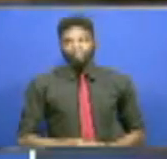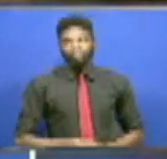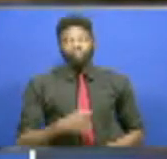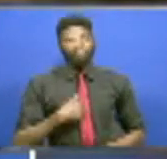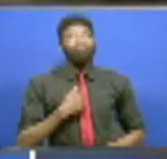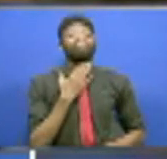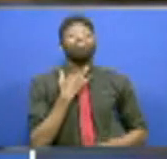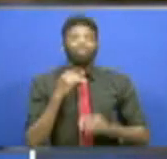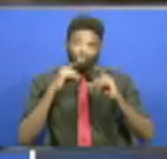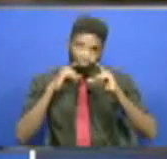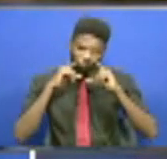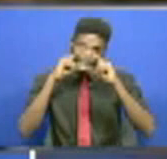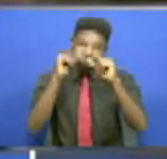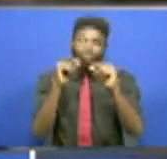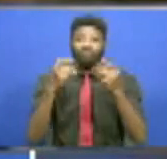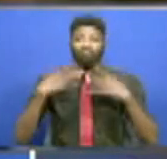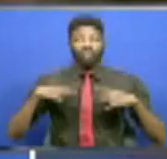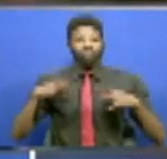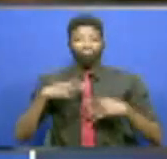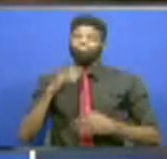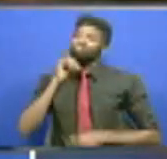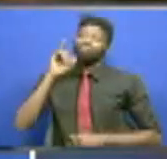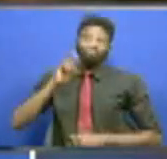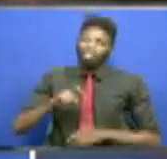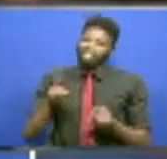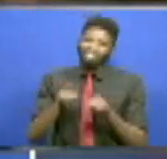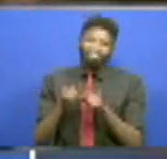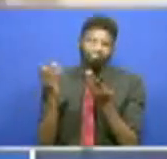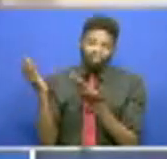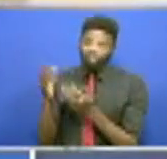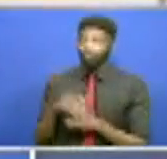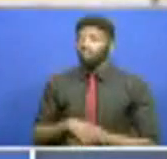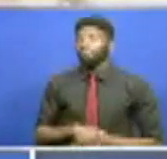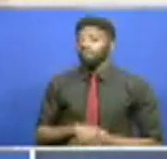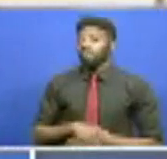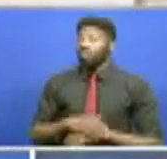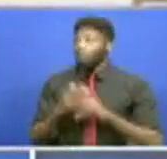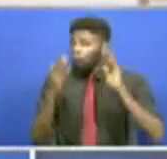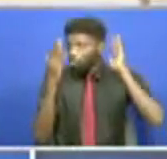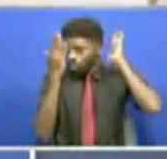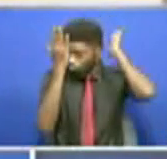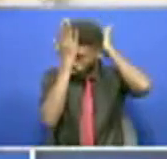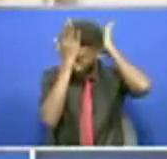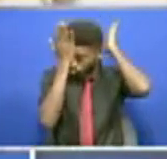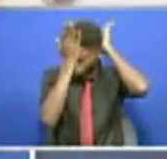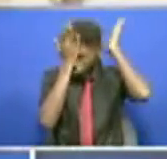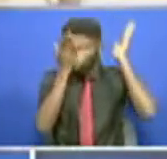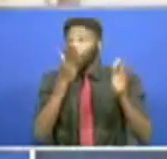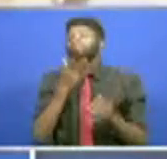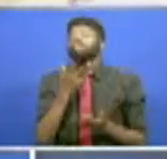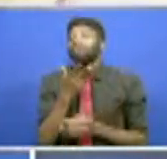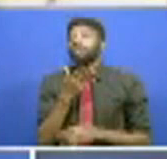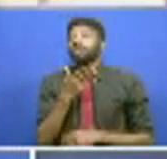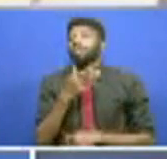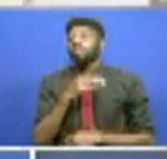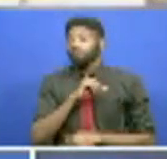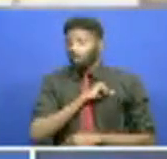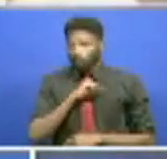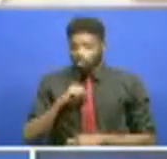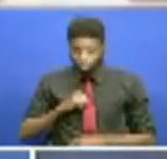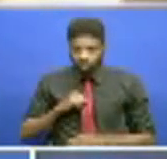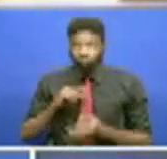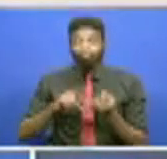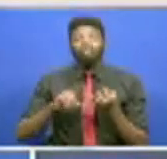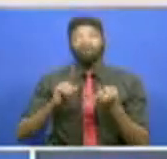this. Seneta wa kaunti ya Bomet Christopher Langat, Stephen Lelegwe wa kaunti ya Samburu na Cleophas Malala wa Kakamega walikamatwa